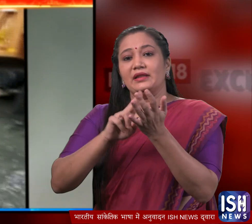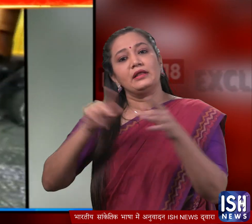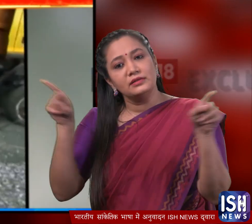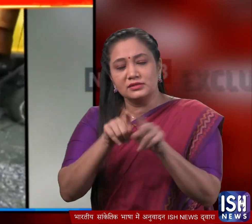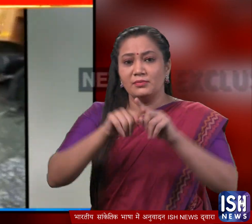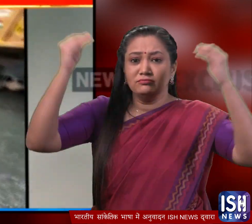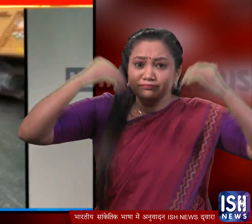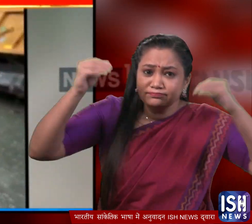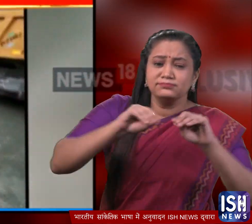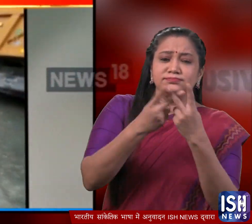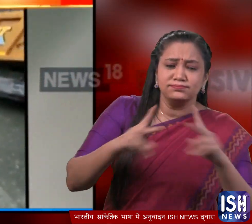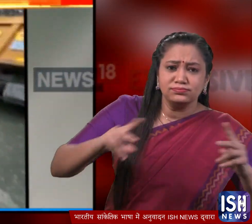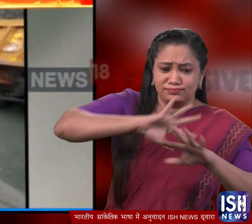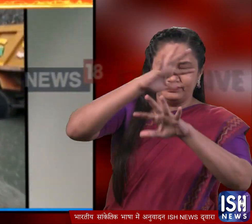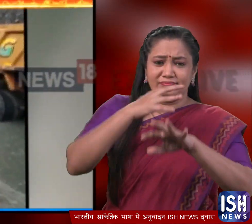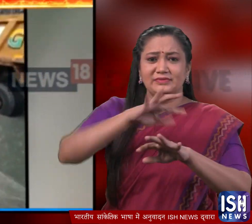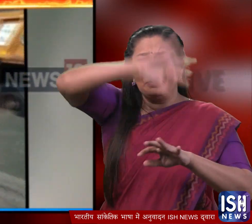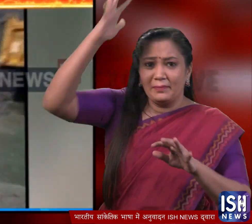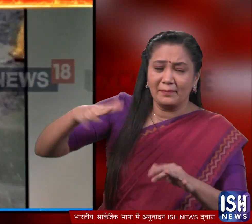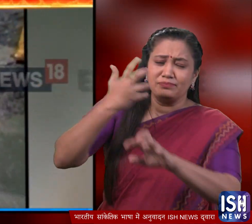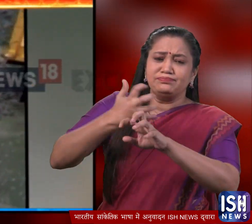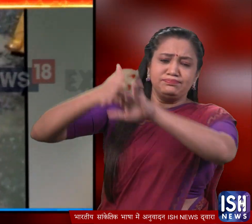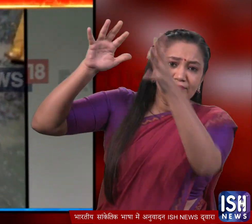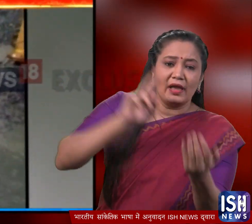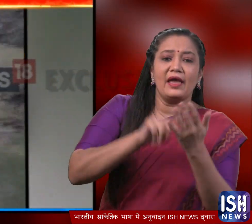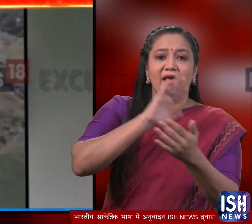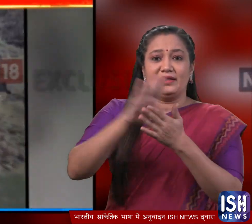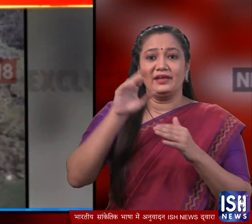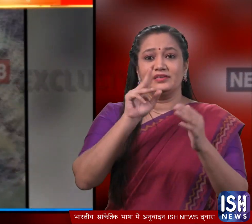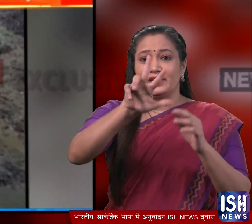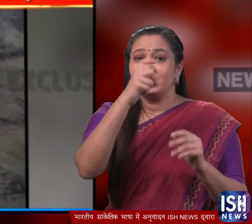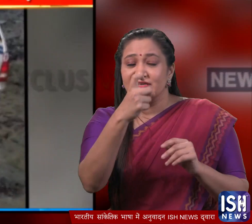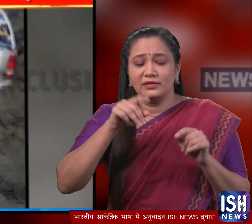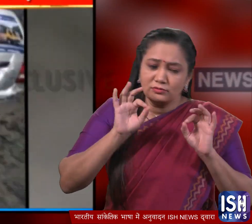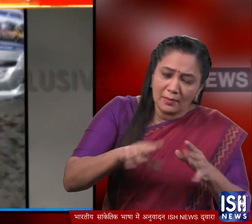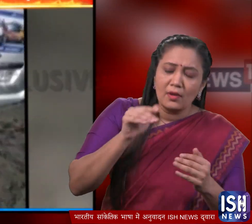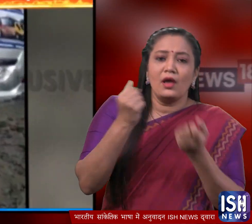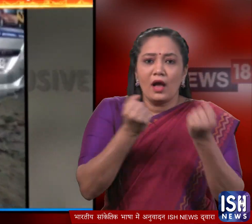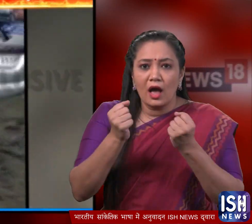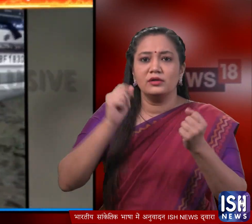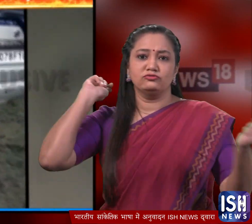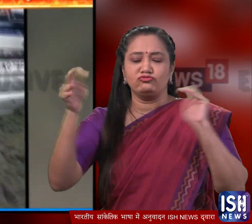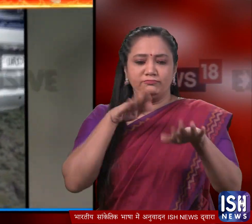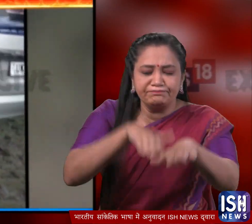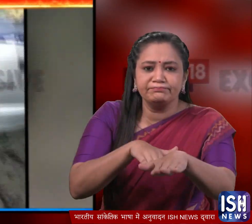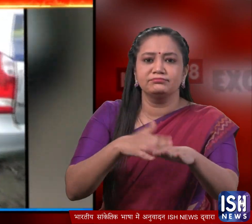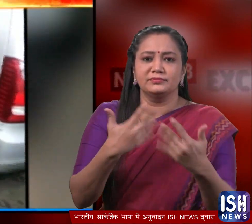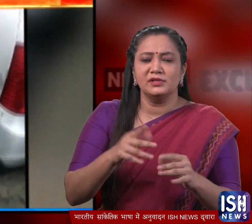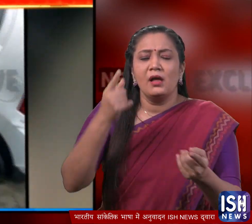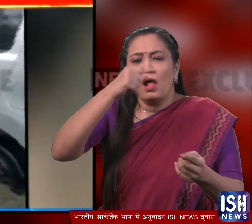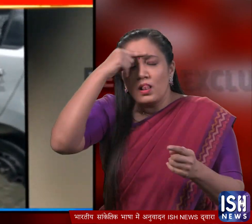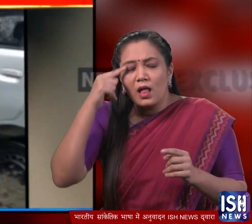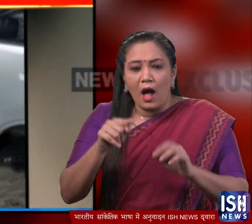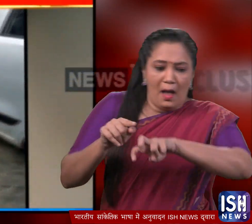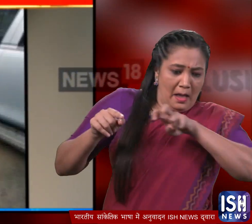आई। वहां बारिश की वजह से पहाड़ का मलबा नेशनल हाईवे 87 पर आ गया, जिसमें एक कार और एक ट्रक फंस गए। इन गाड़ियों में सवार लोग